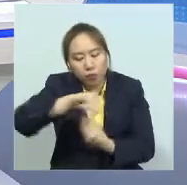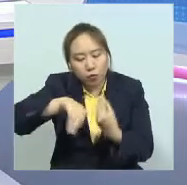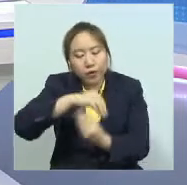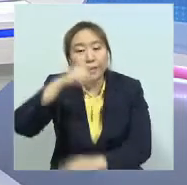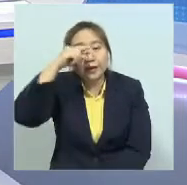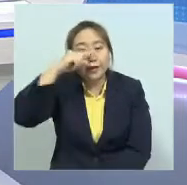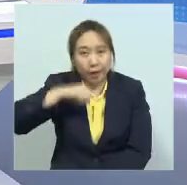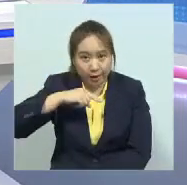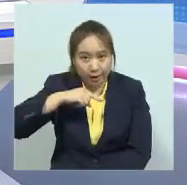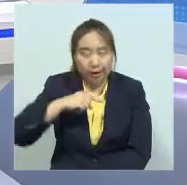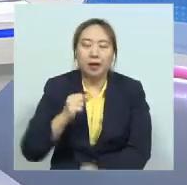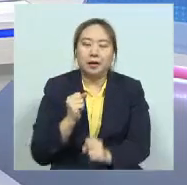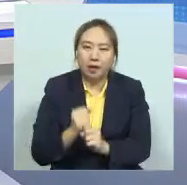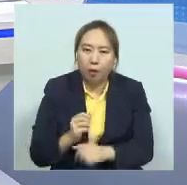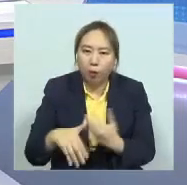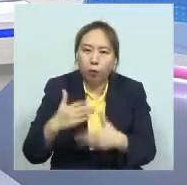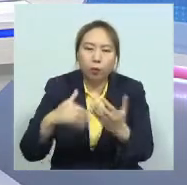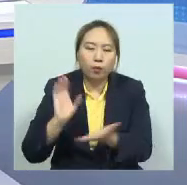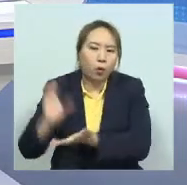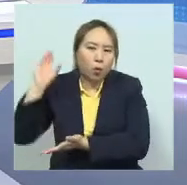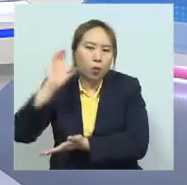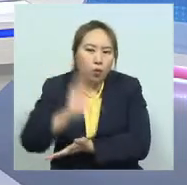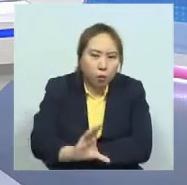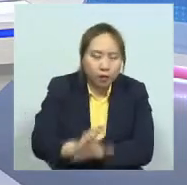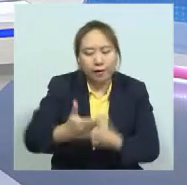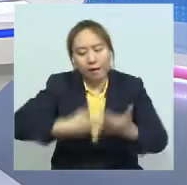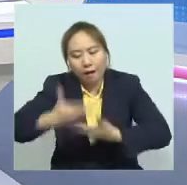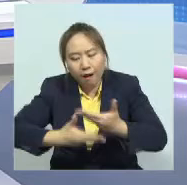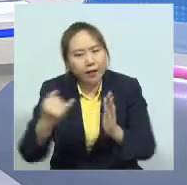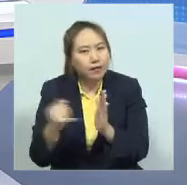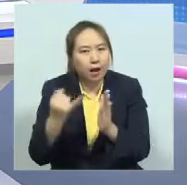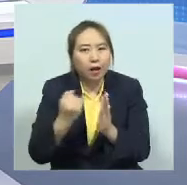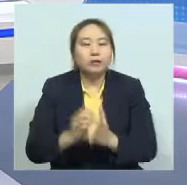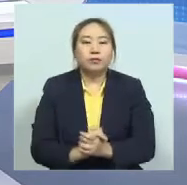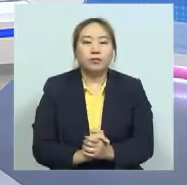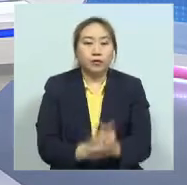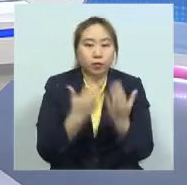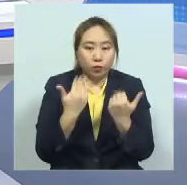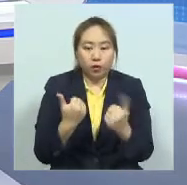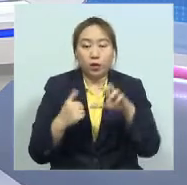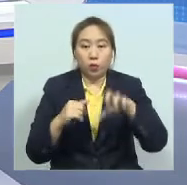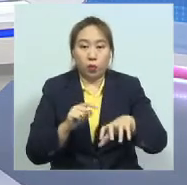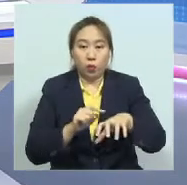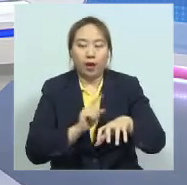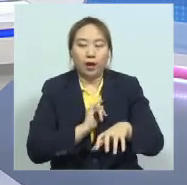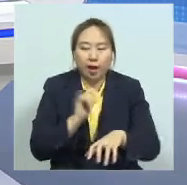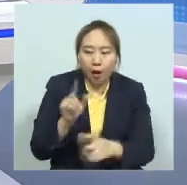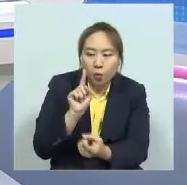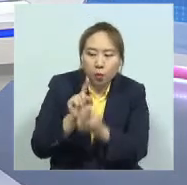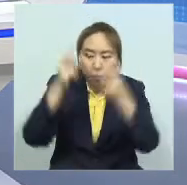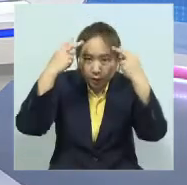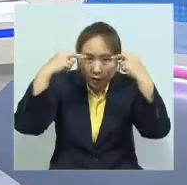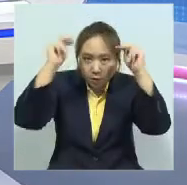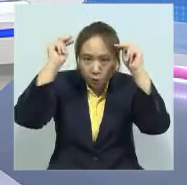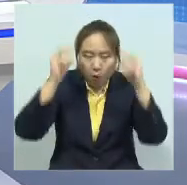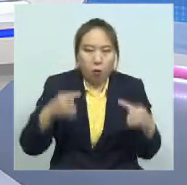ศไทยทำให้เกิดความง่ายในการเข้ามาลงทุนหรือว่าทำการค้าขายมากยิ่งขึ้นวันนี้หนึ่งหน่วยงานที่เข้าพบนายกรัฐมนตรี